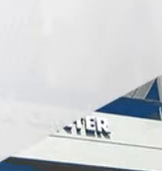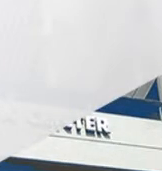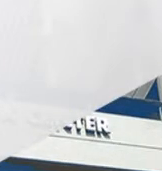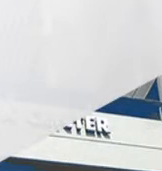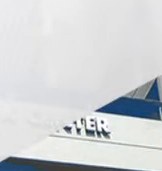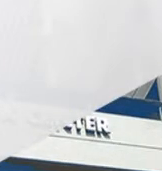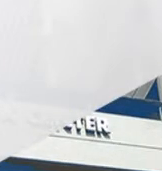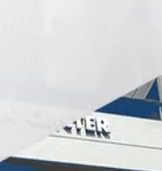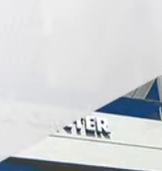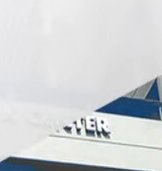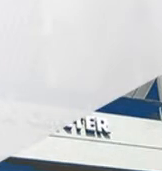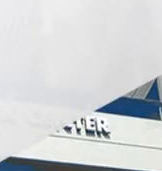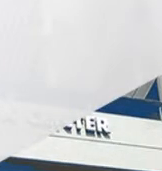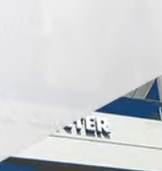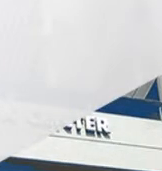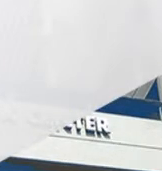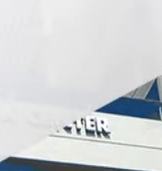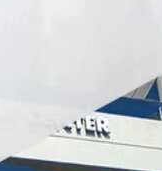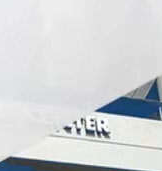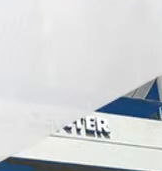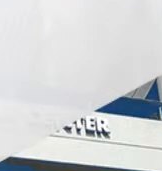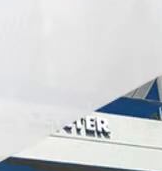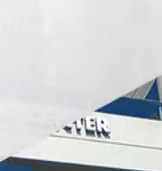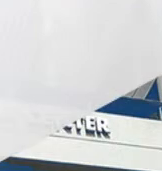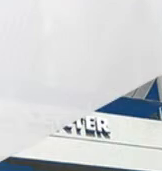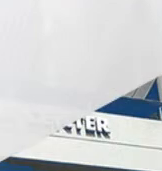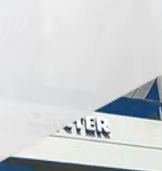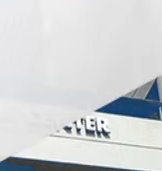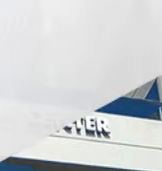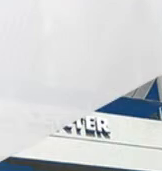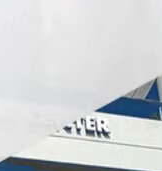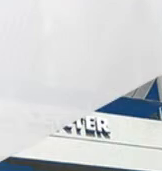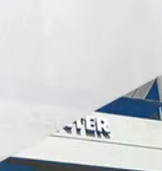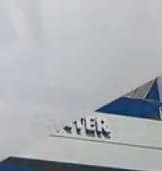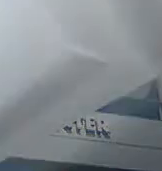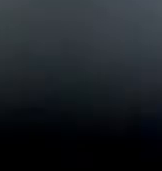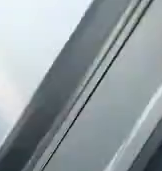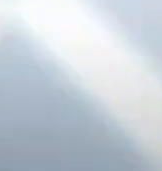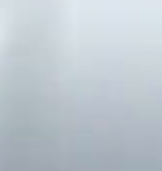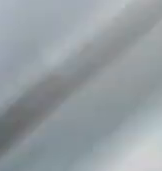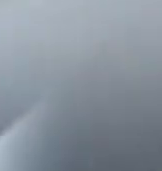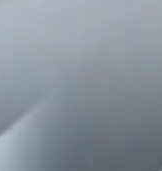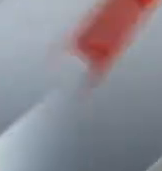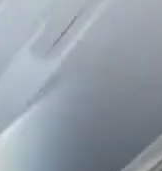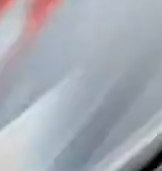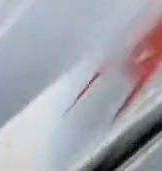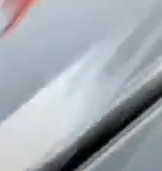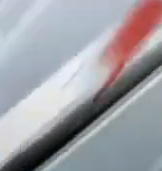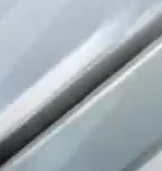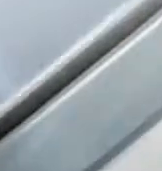On est en train de fiabiliser pour avoir une technologie zéro panne.